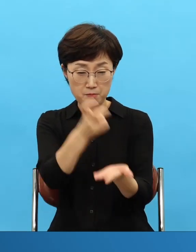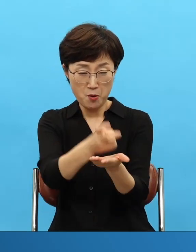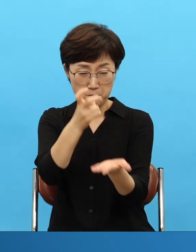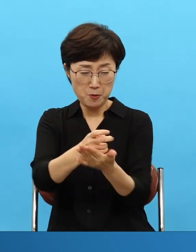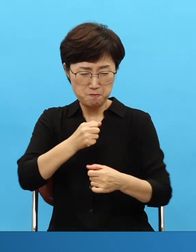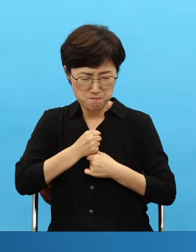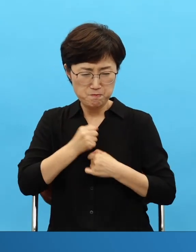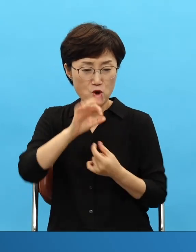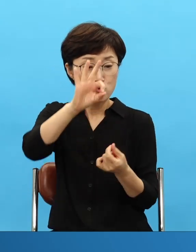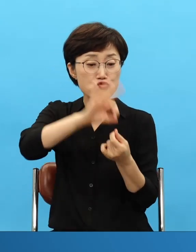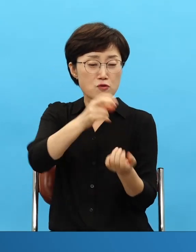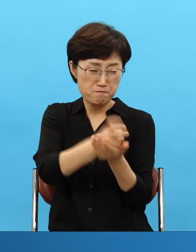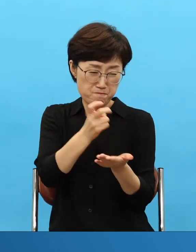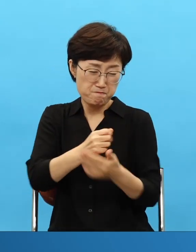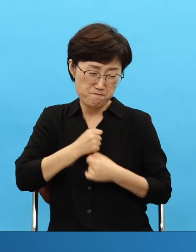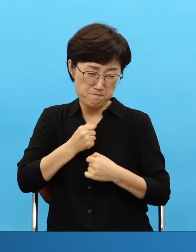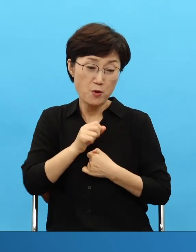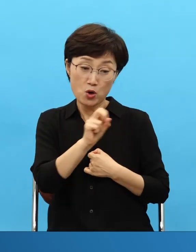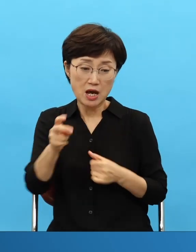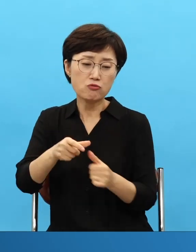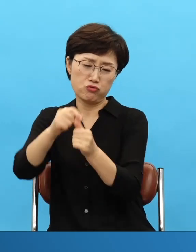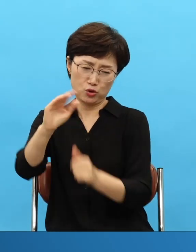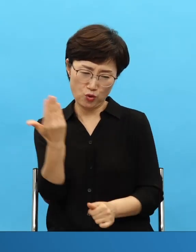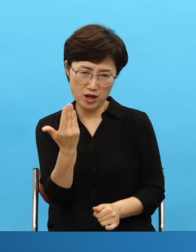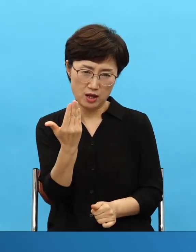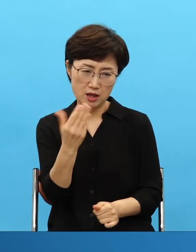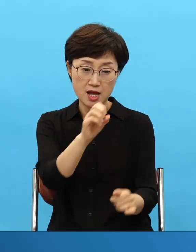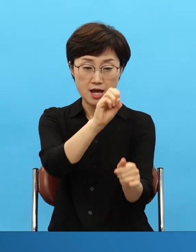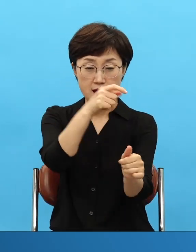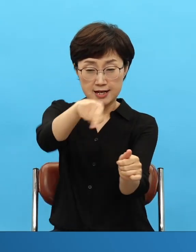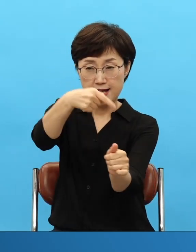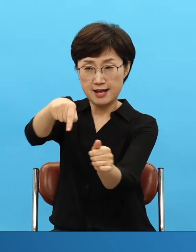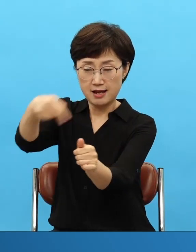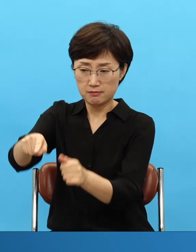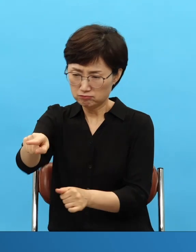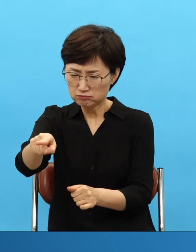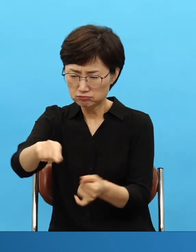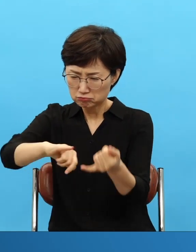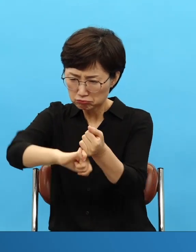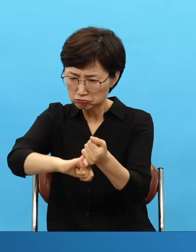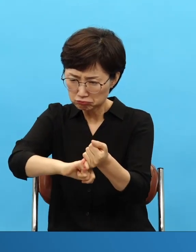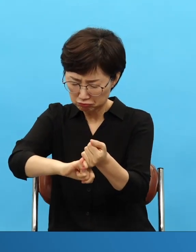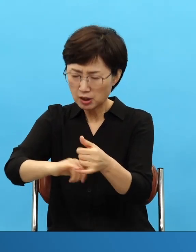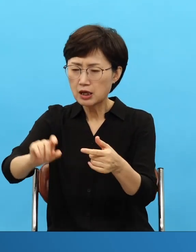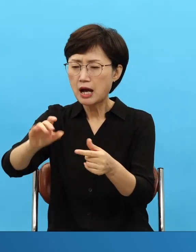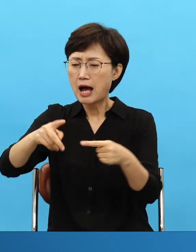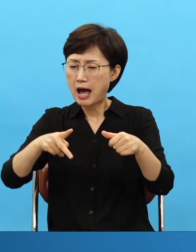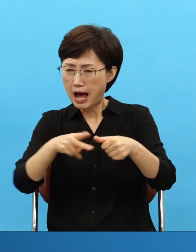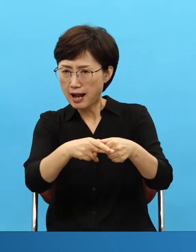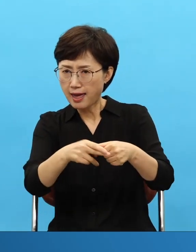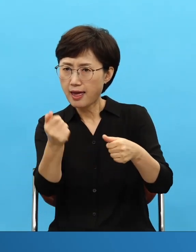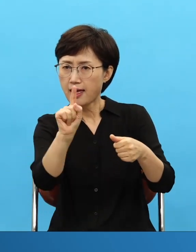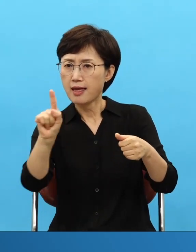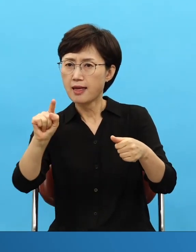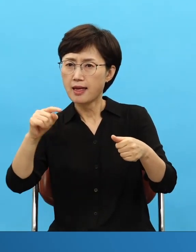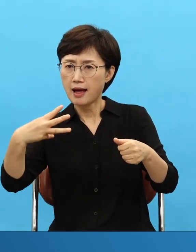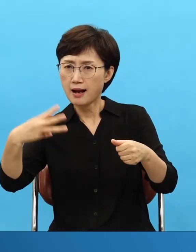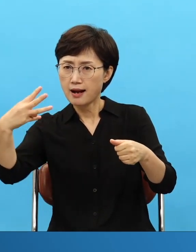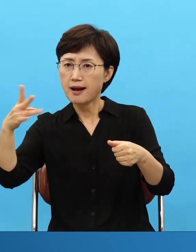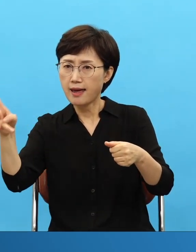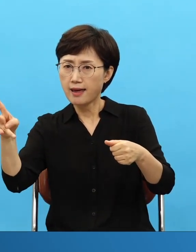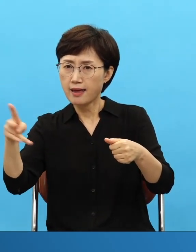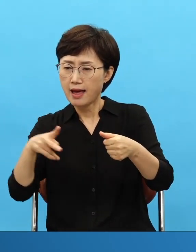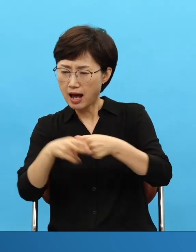were saying we need to keep to every letter of the law. 그래서 할례 받아야 돼. And that's why you need to be circumcised. 아니, 말이